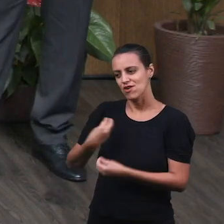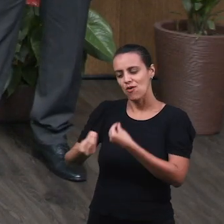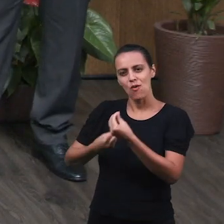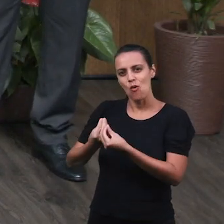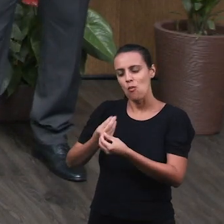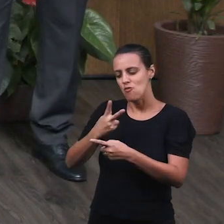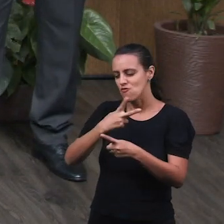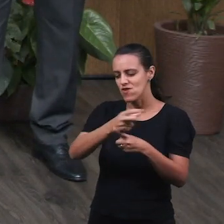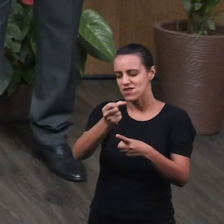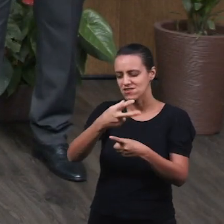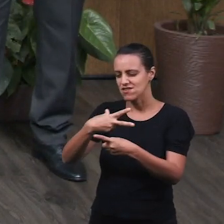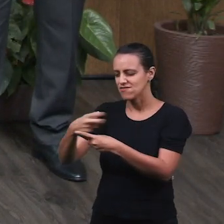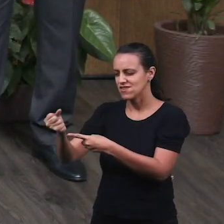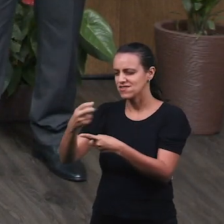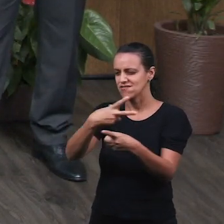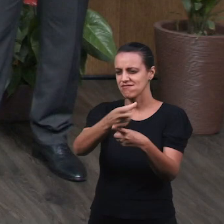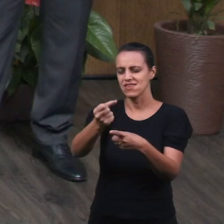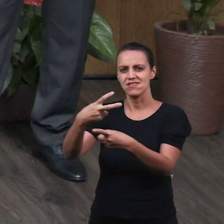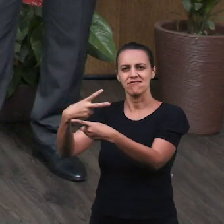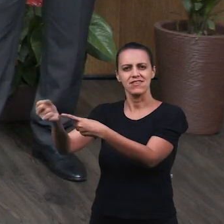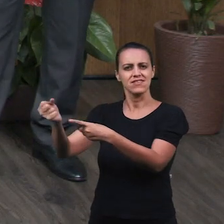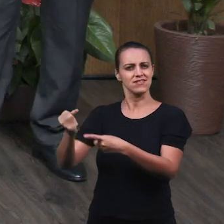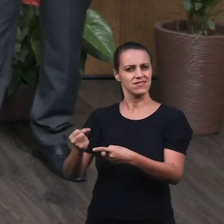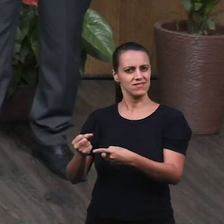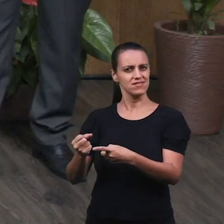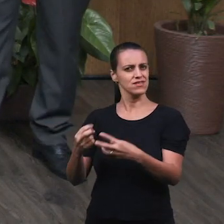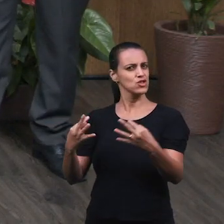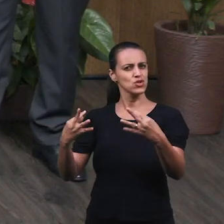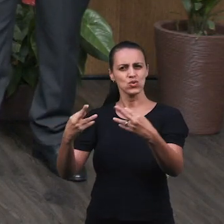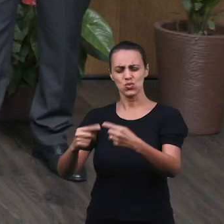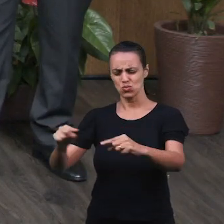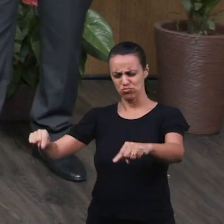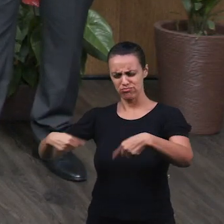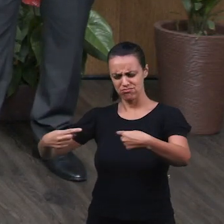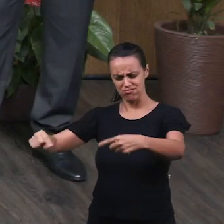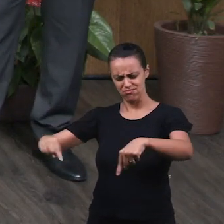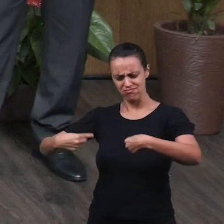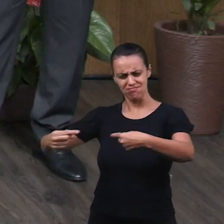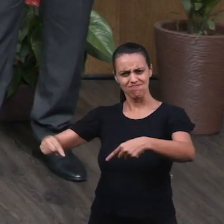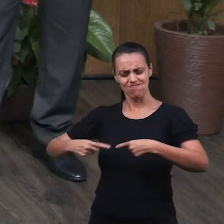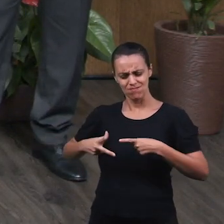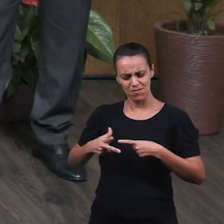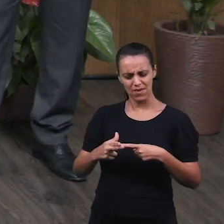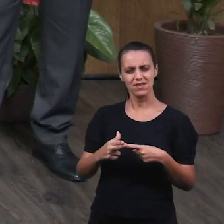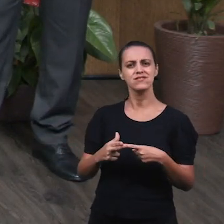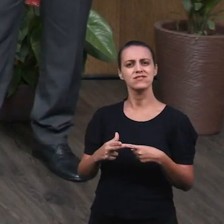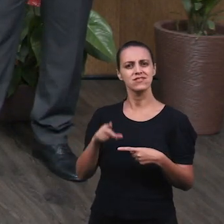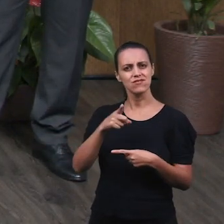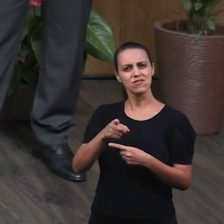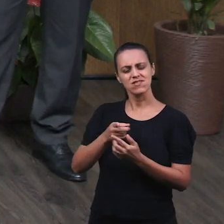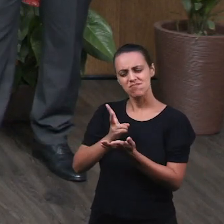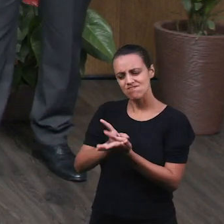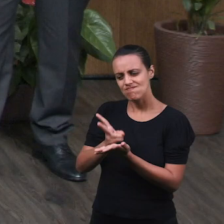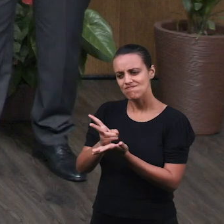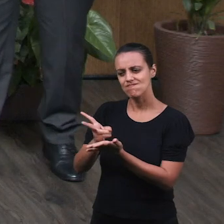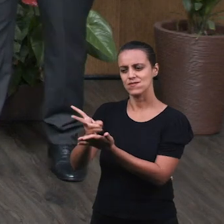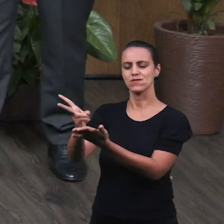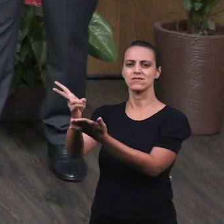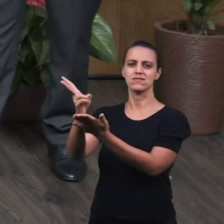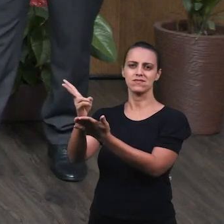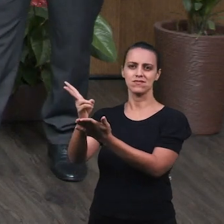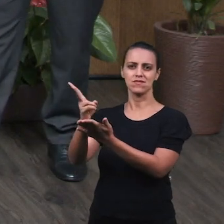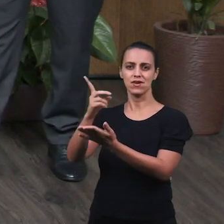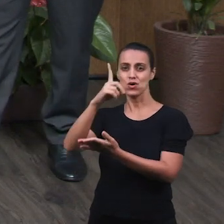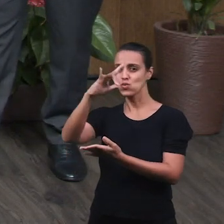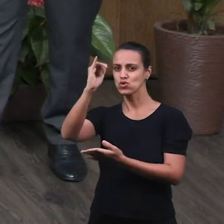quel obstacle qui veut empêcher le chrétien de donner séquence à l'appel que